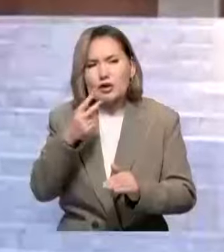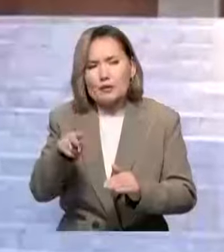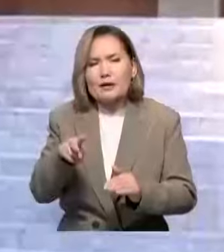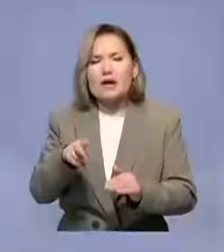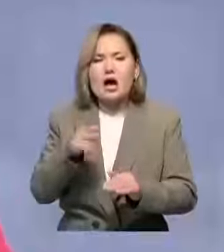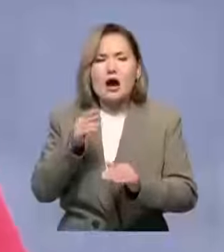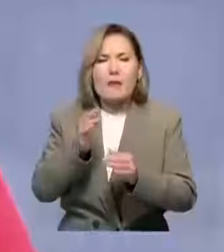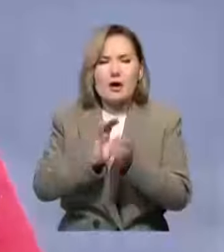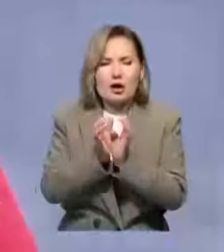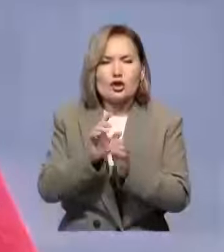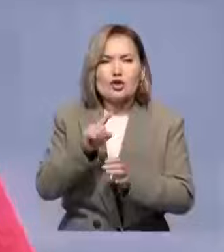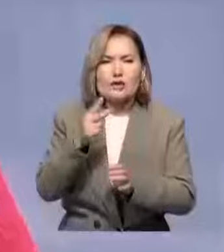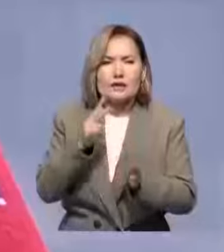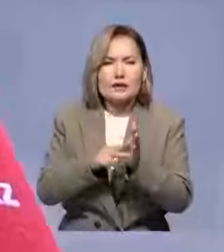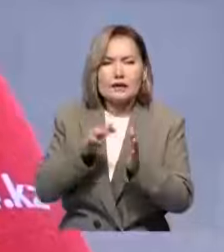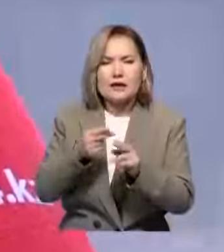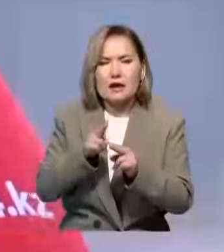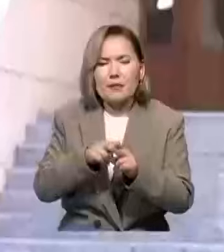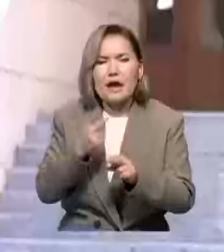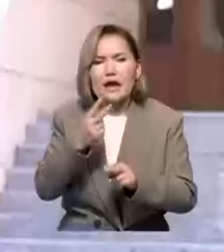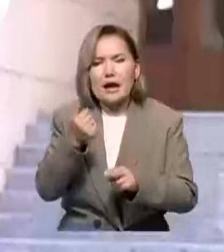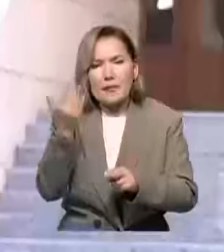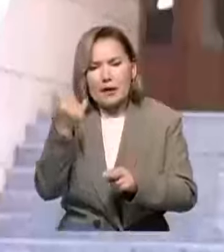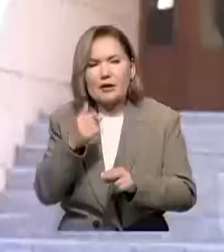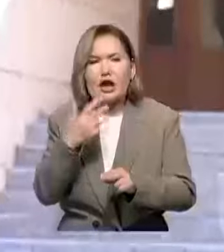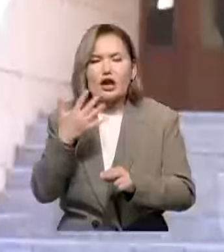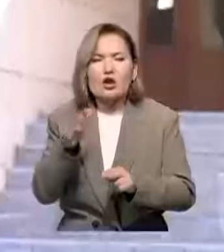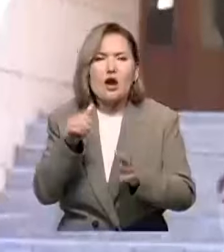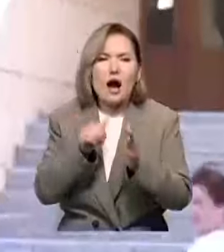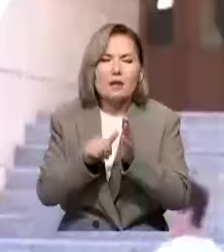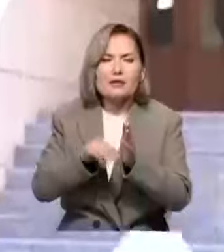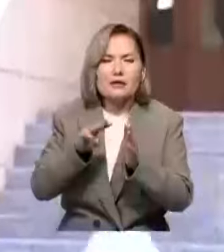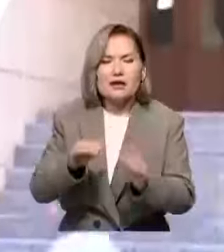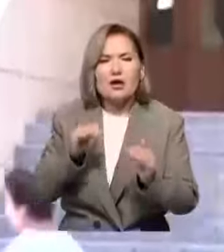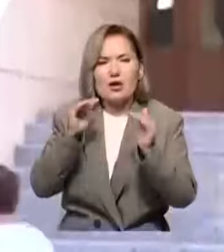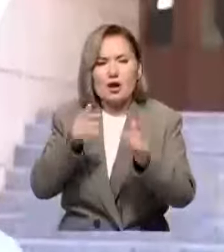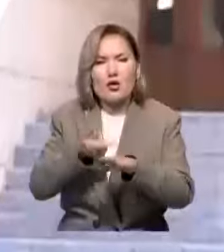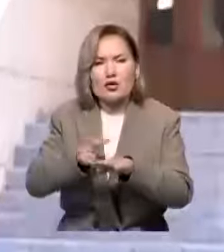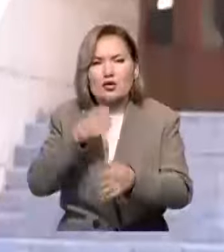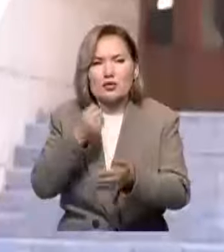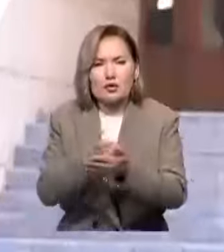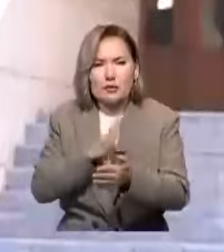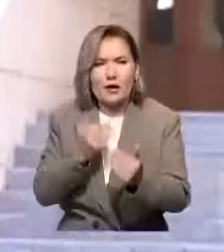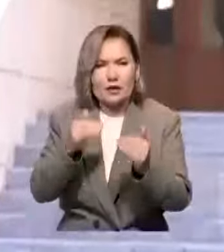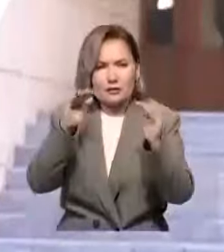40 қабат 180 теңге тұрады. Екі апта бұрын көкөніс бағасының 50-60 теңгеге жоғары болғанын атап өткім келеді.